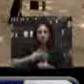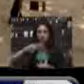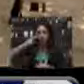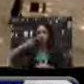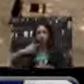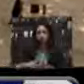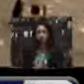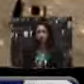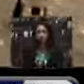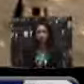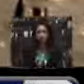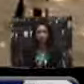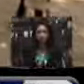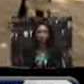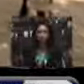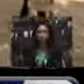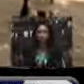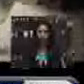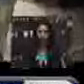إيه.